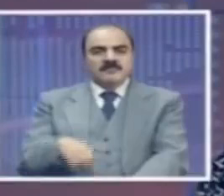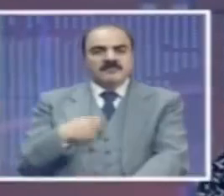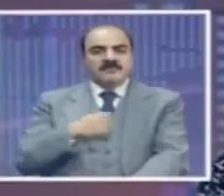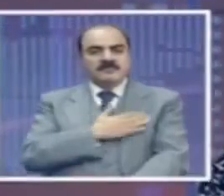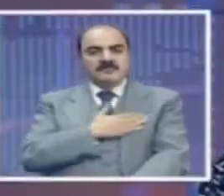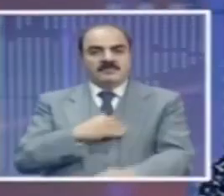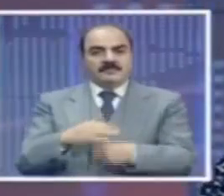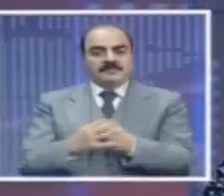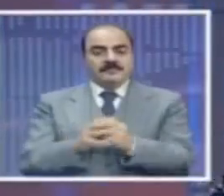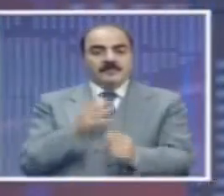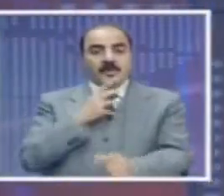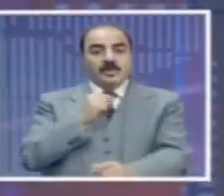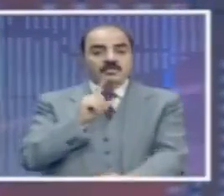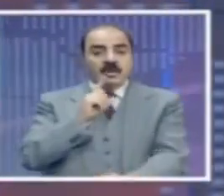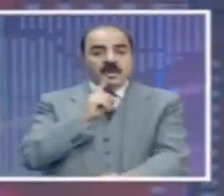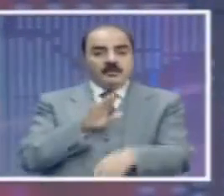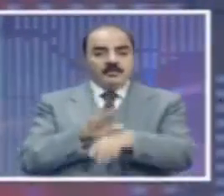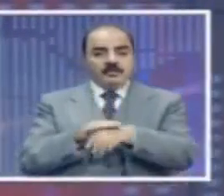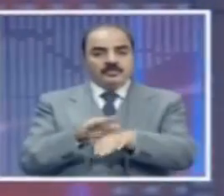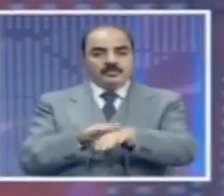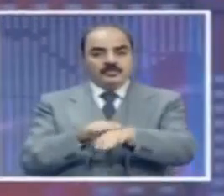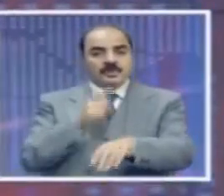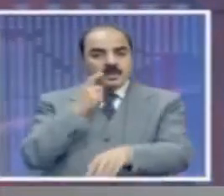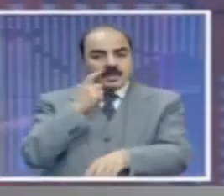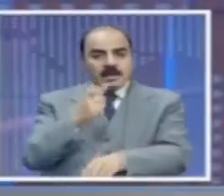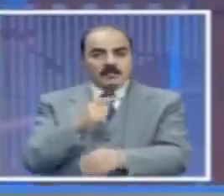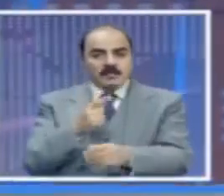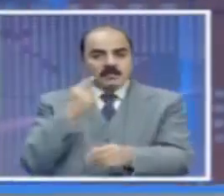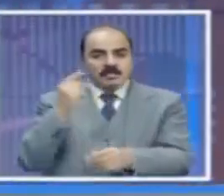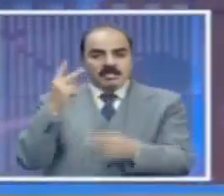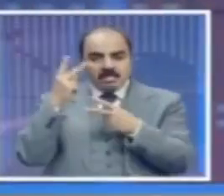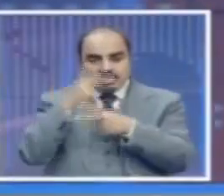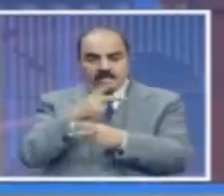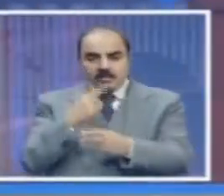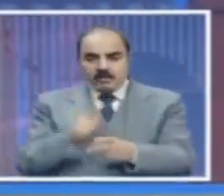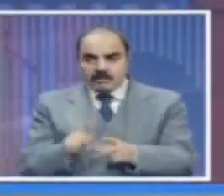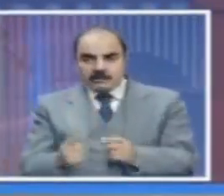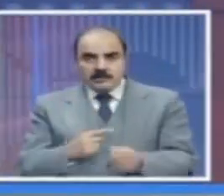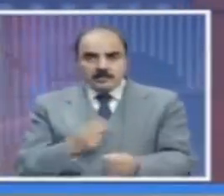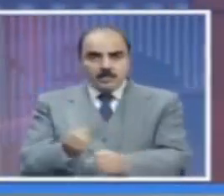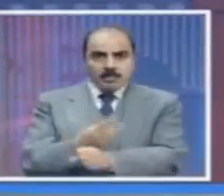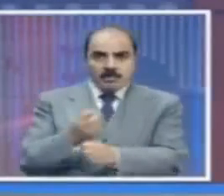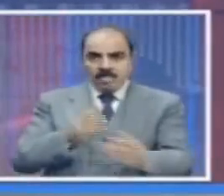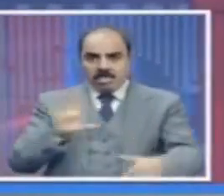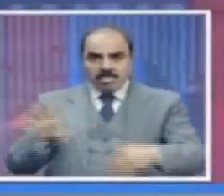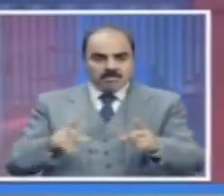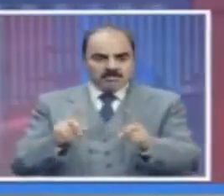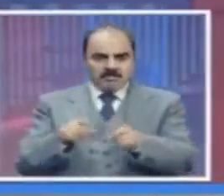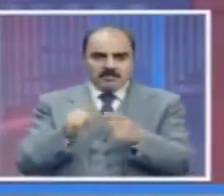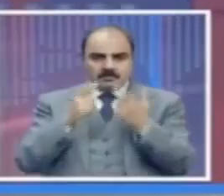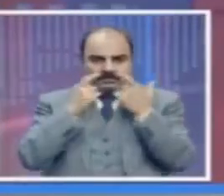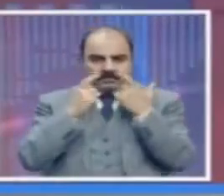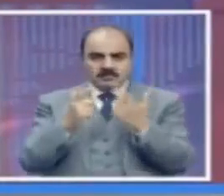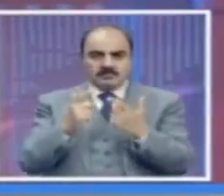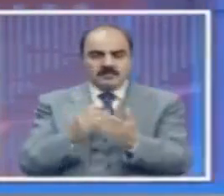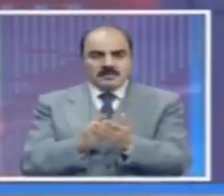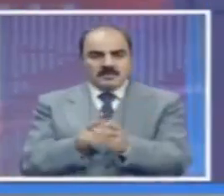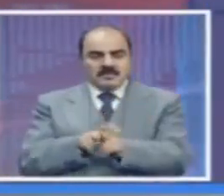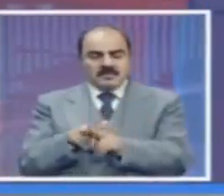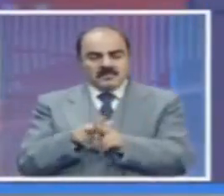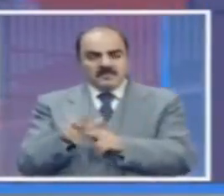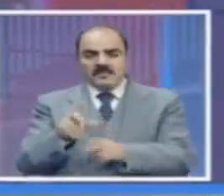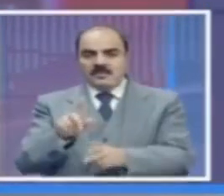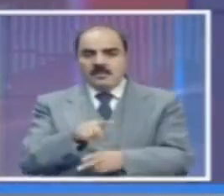طلب رئيس الحكومة التونسية هشام المشيشي التونسيين بعدم الانسياق وراء حملات التحريض وعدم اللجوء إلى